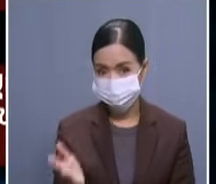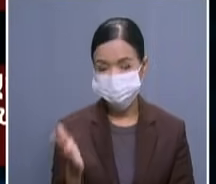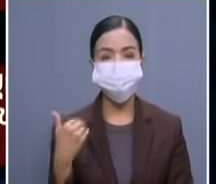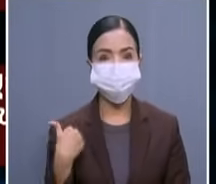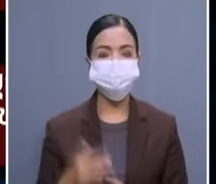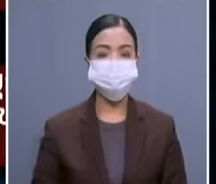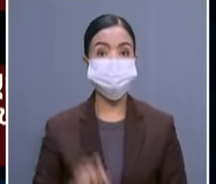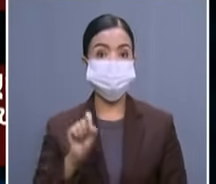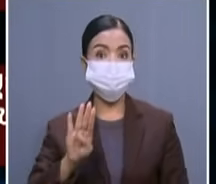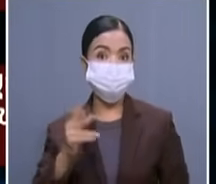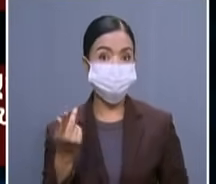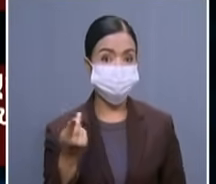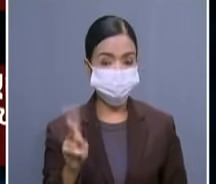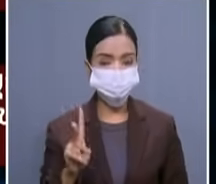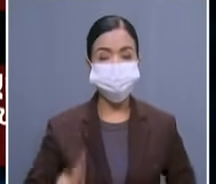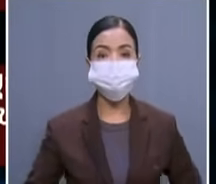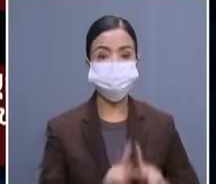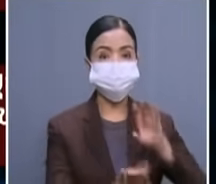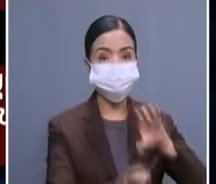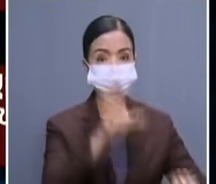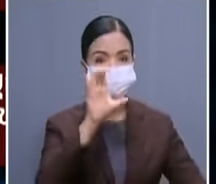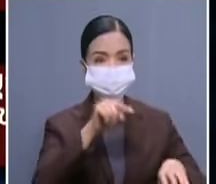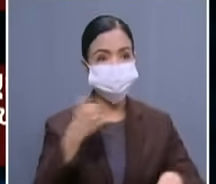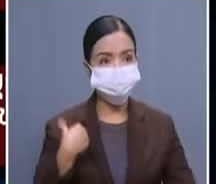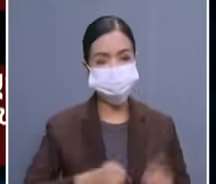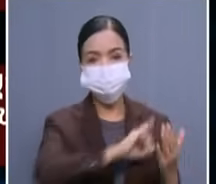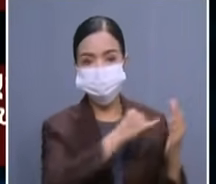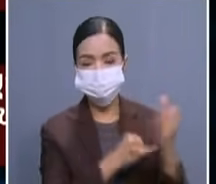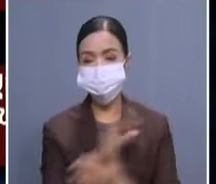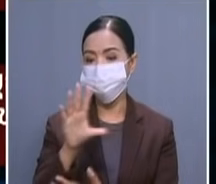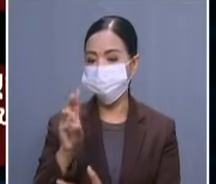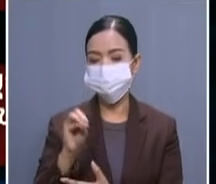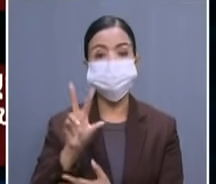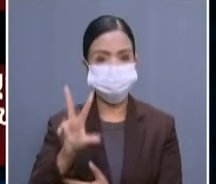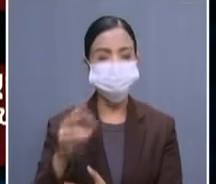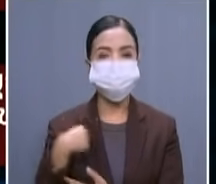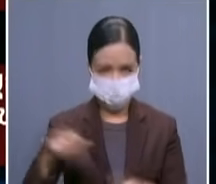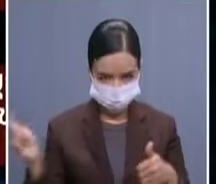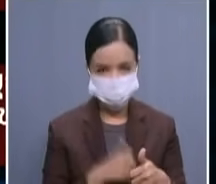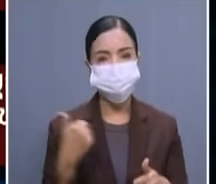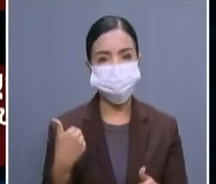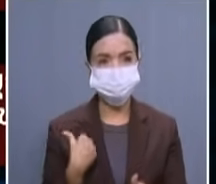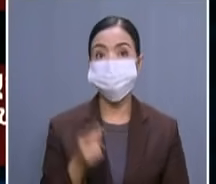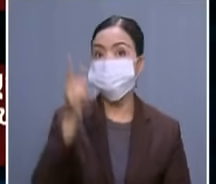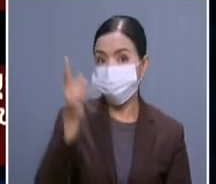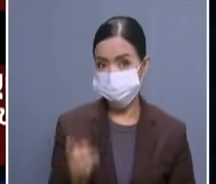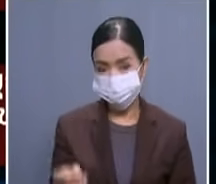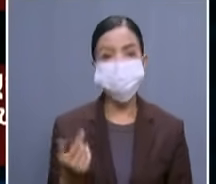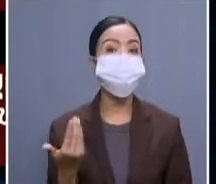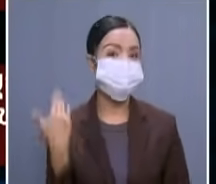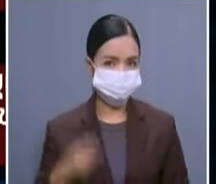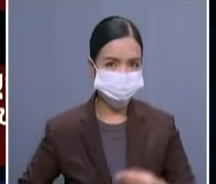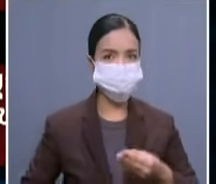นะคะจะสปกมหาดไทยนะคะมีทั้งหมด 63จังหวัดที่มีบทลงโทษโดยเมื่อวานนี้นะคะมีการประกาศ